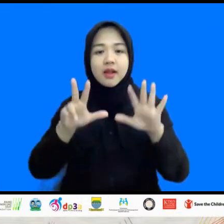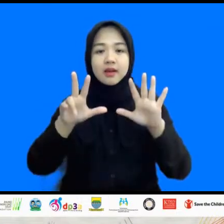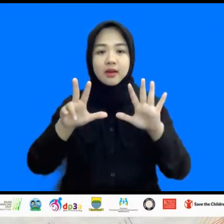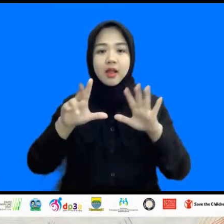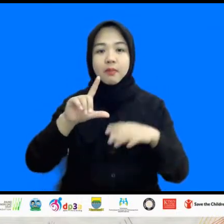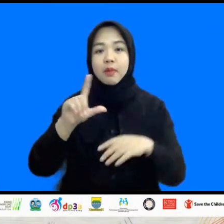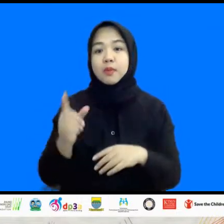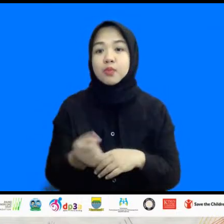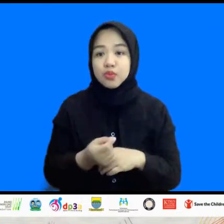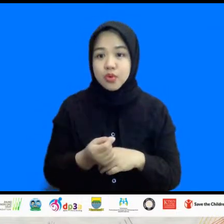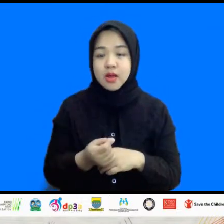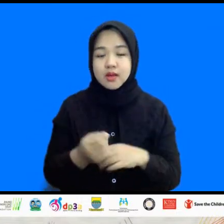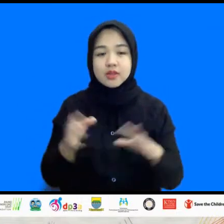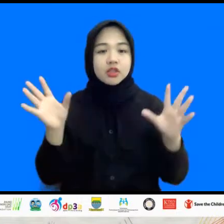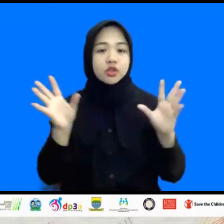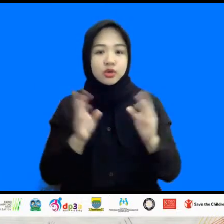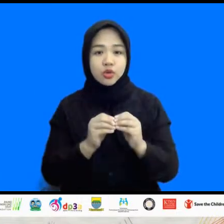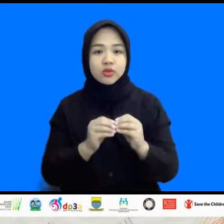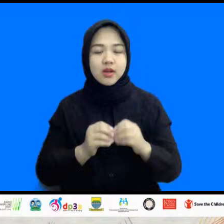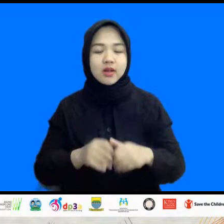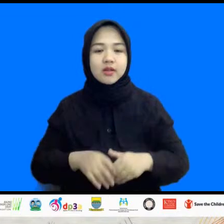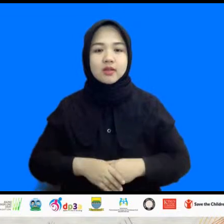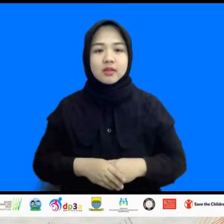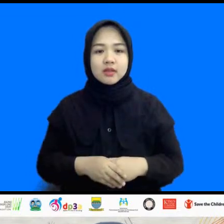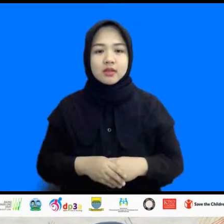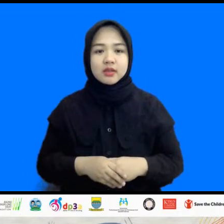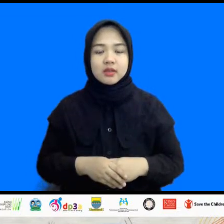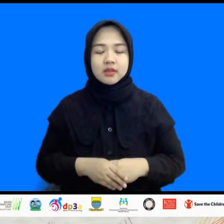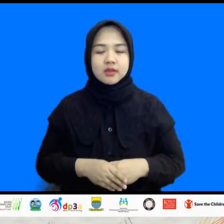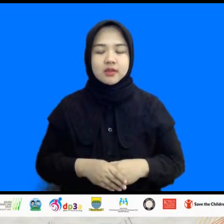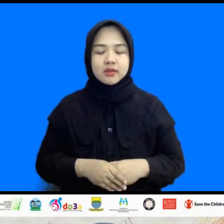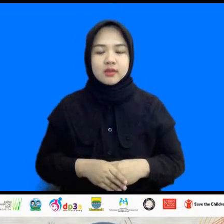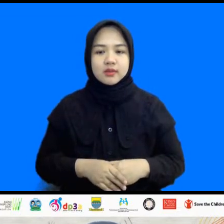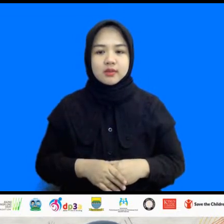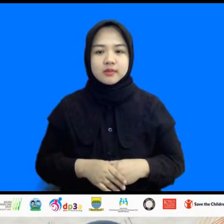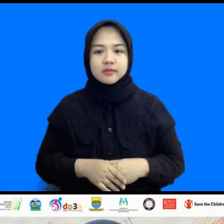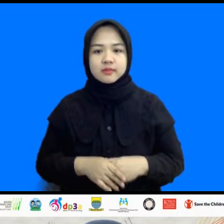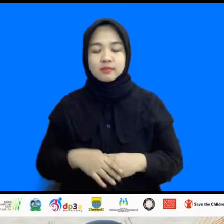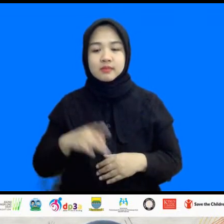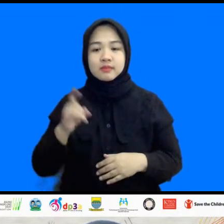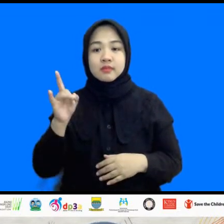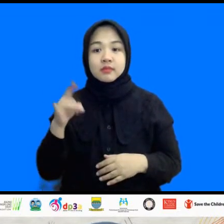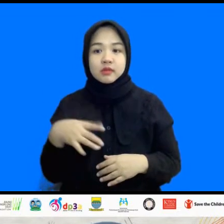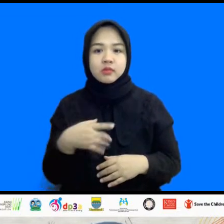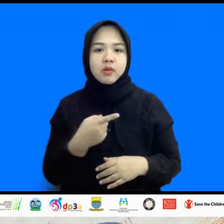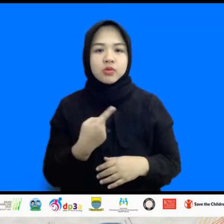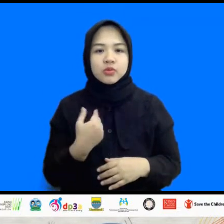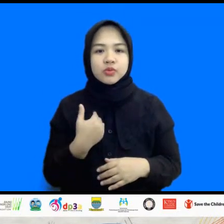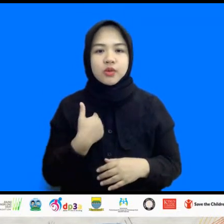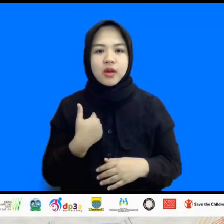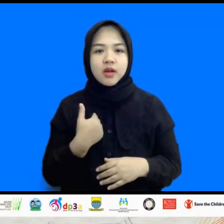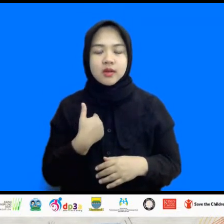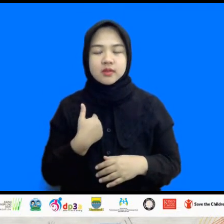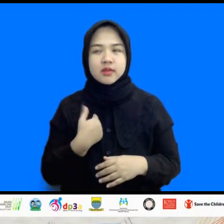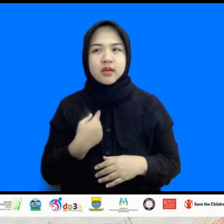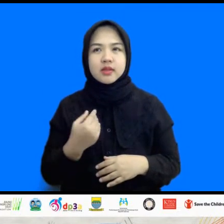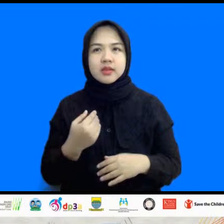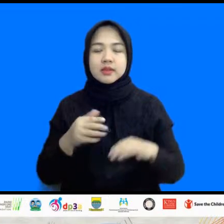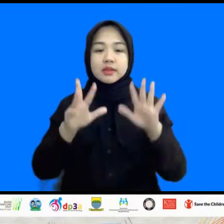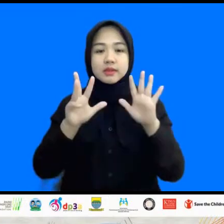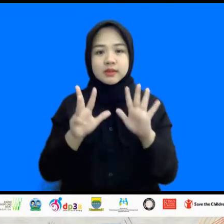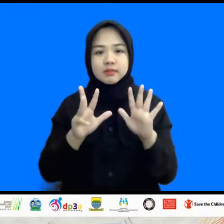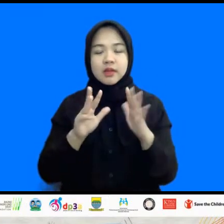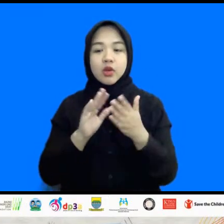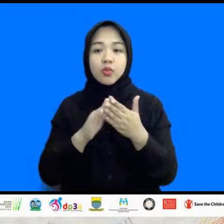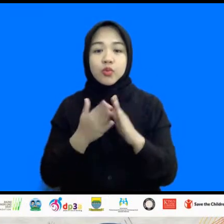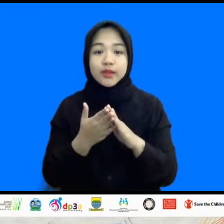ya secara keseluruhan gitu. Jadi termasuk di dalamnya kan ada berapa 9 ya 9